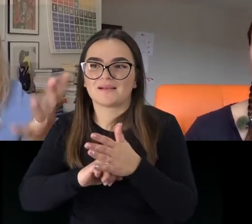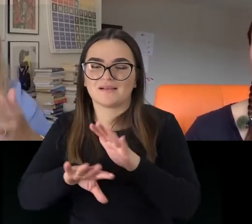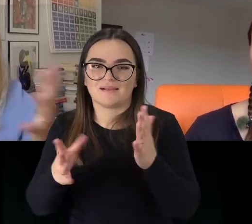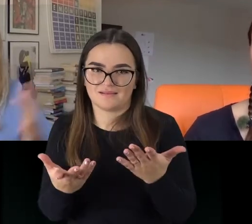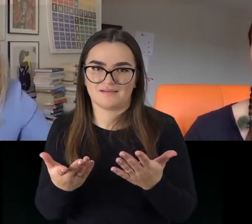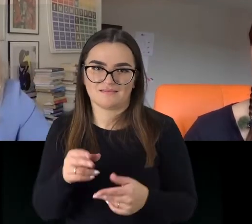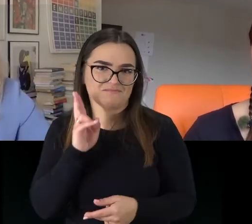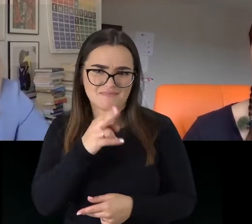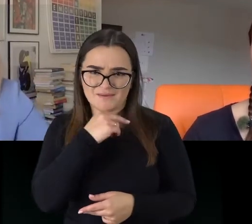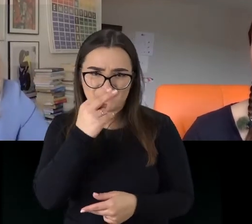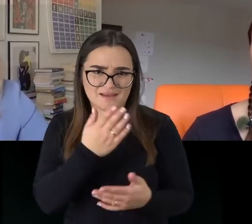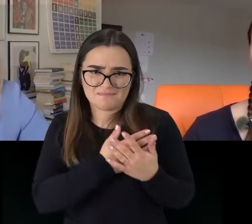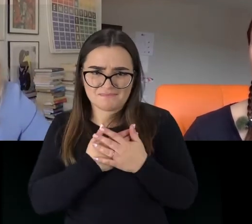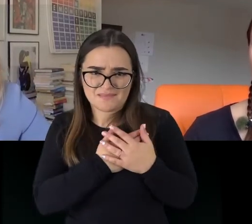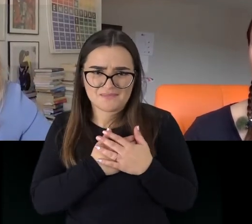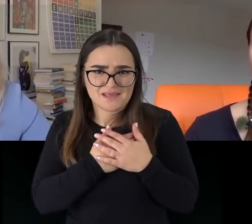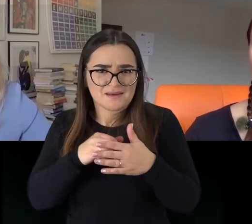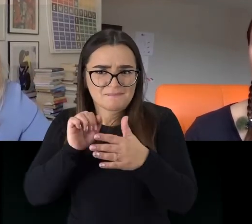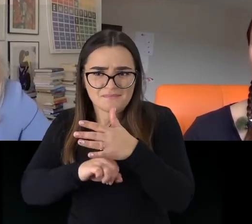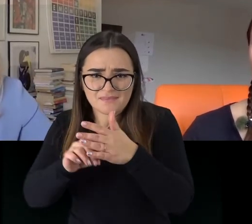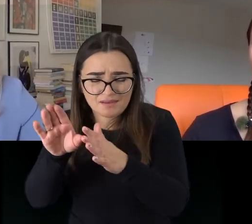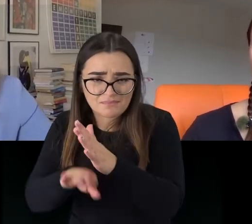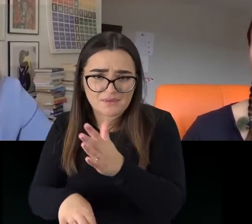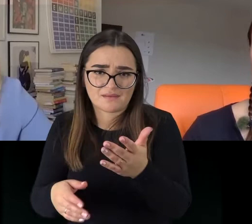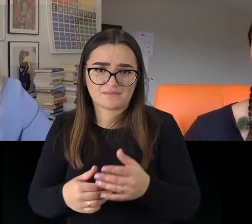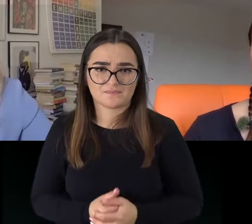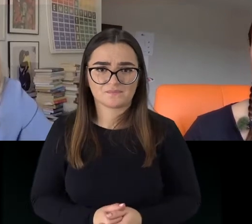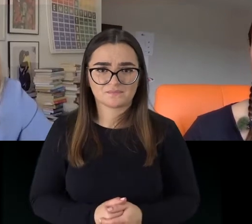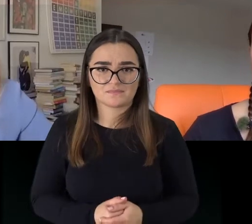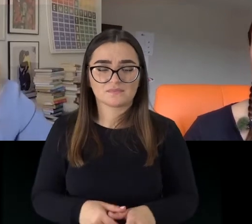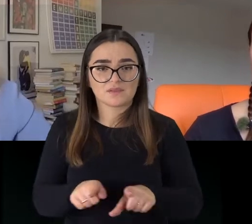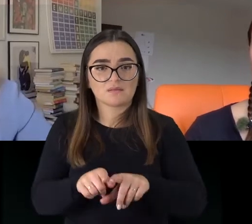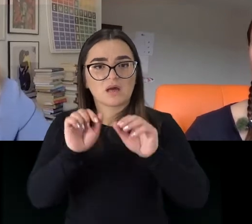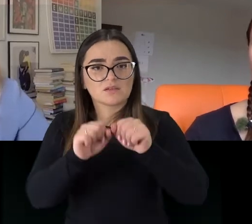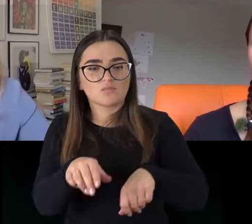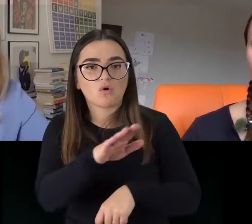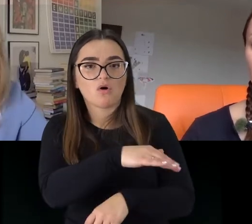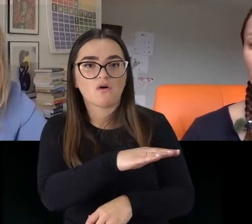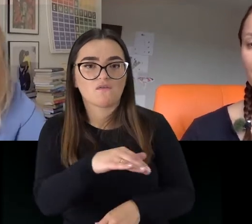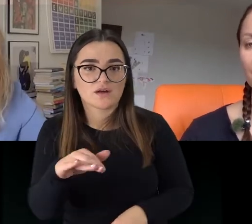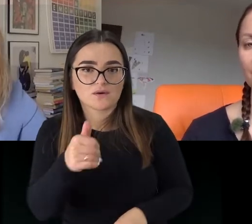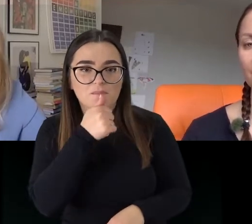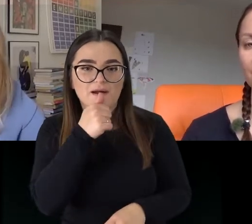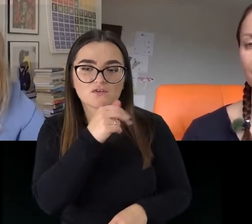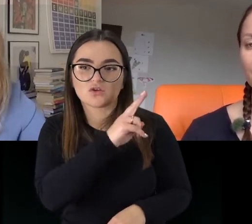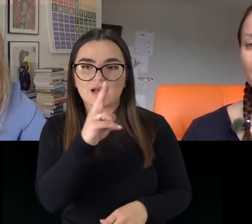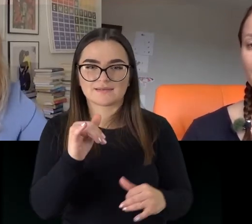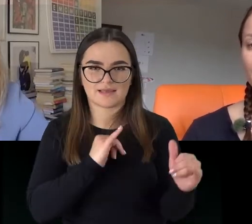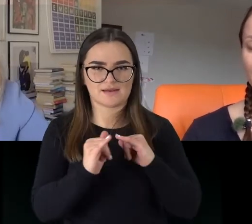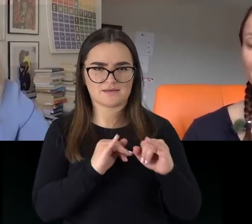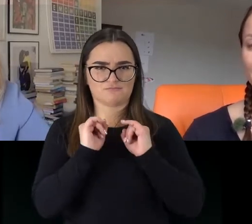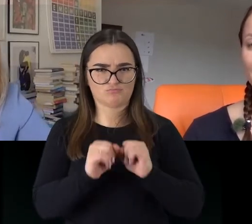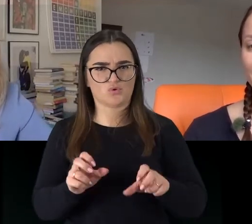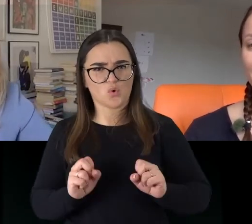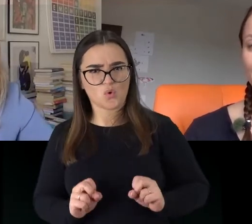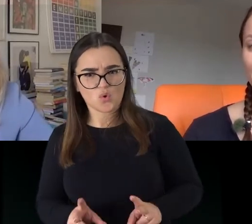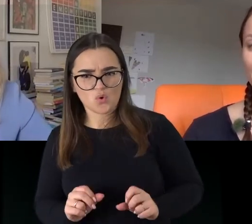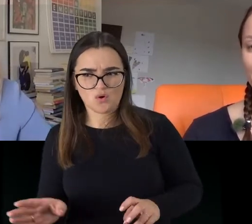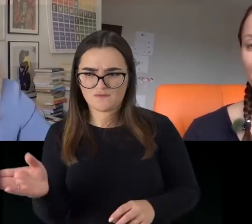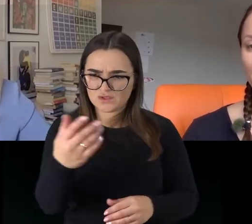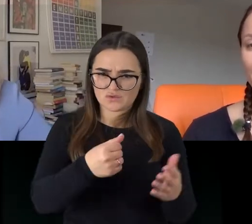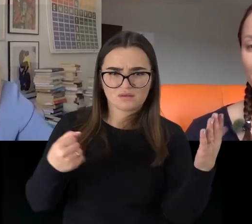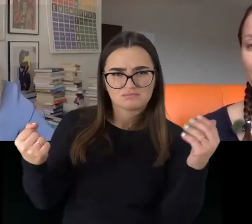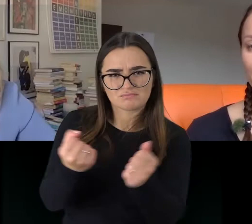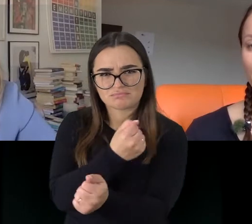ne priežastis. Bet vat vaikui kitaip. Gali būti vaikų, kurie tampa blogiukais atvirkščiai. Jie visus muša,